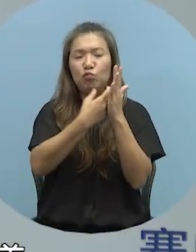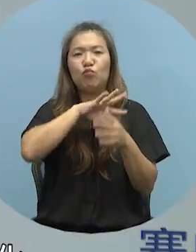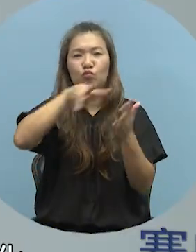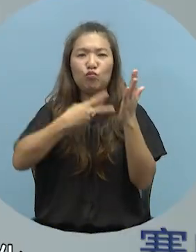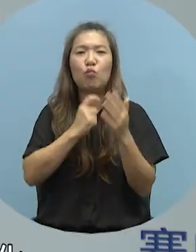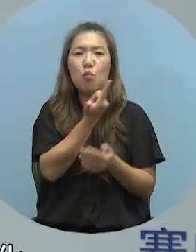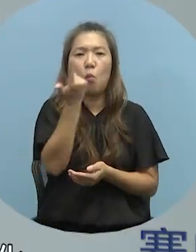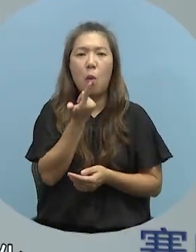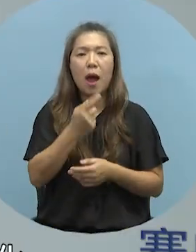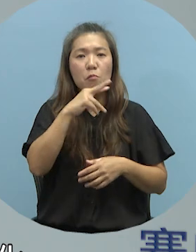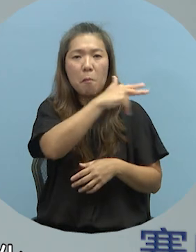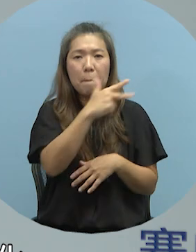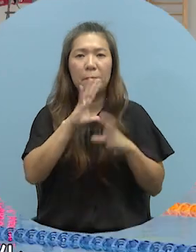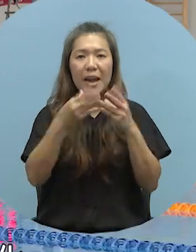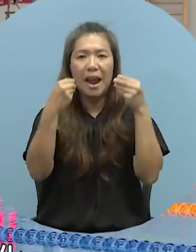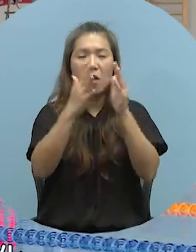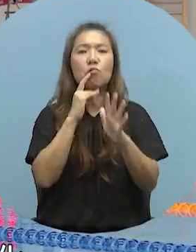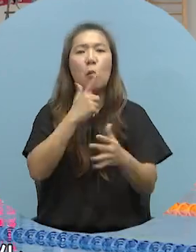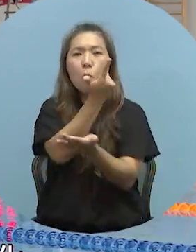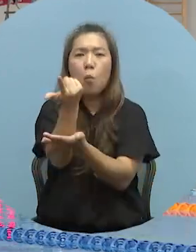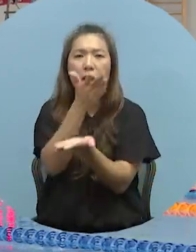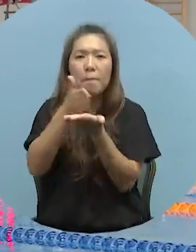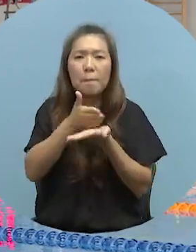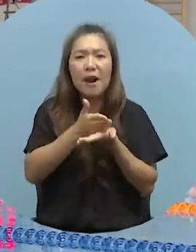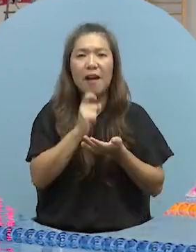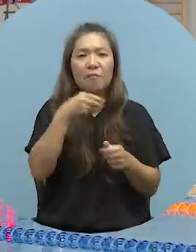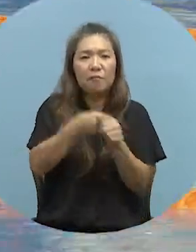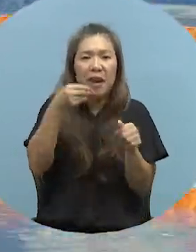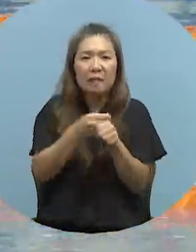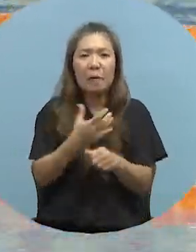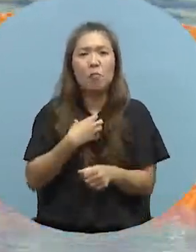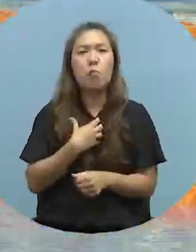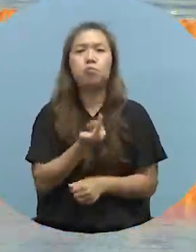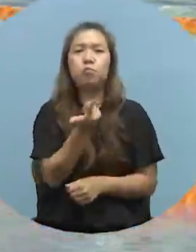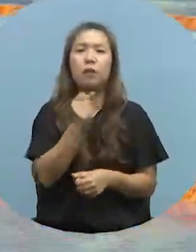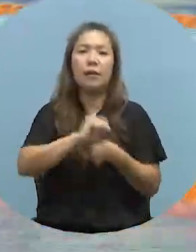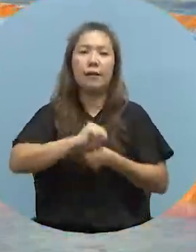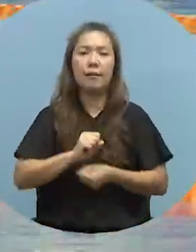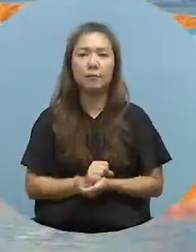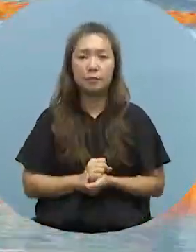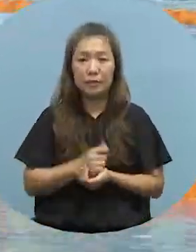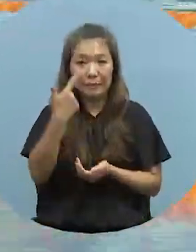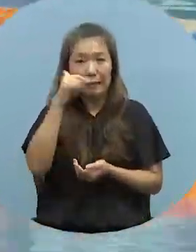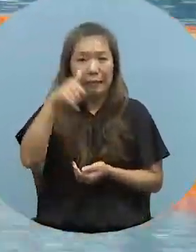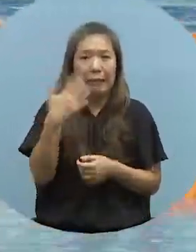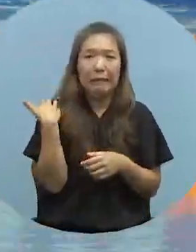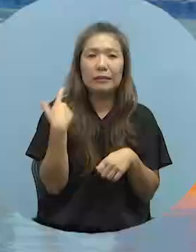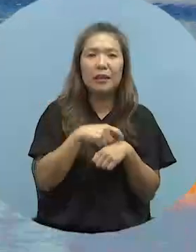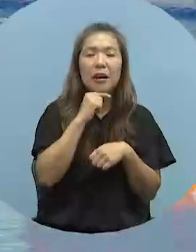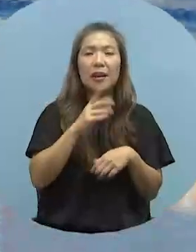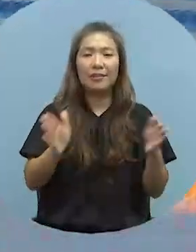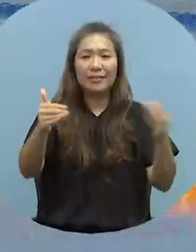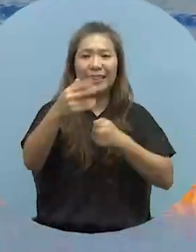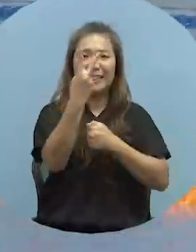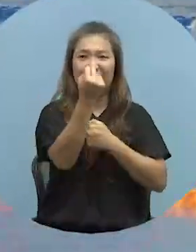善。又话泳队教练团队背景多样化，训练效果更理想。 刚刚来的时候呢，只有一个室